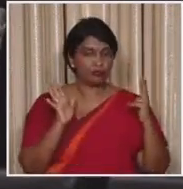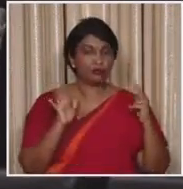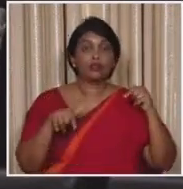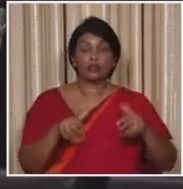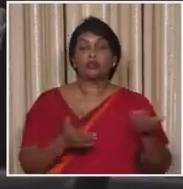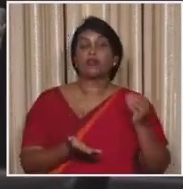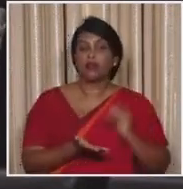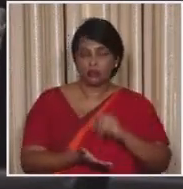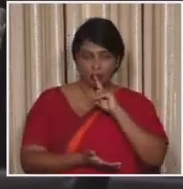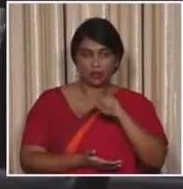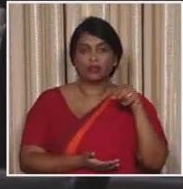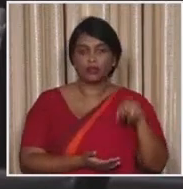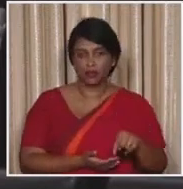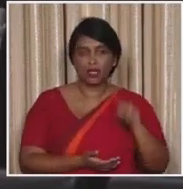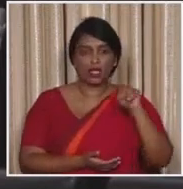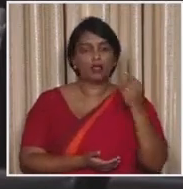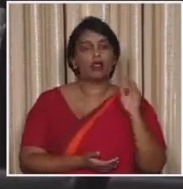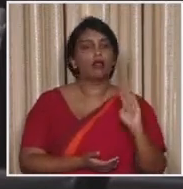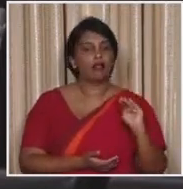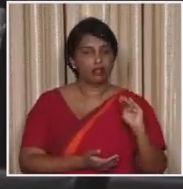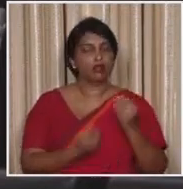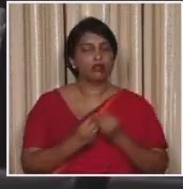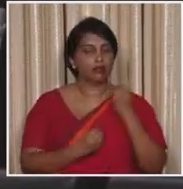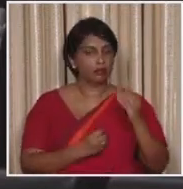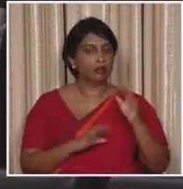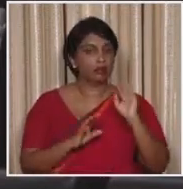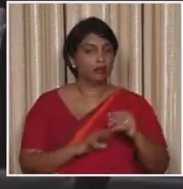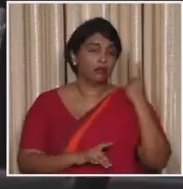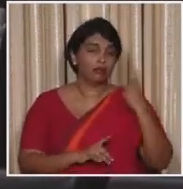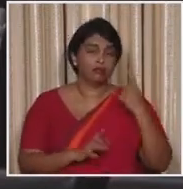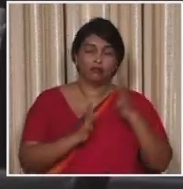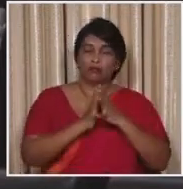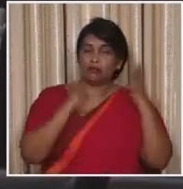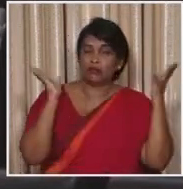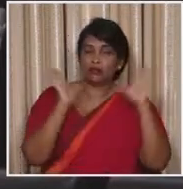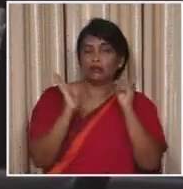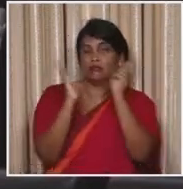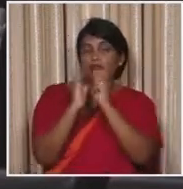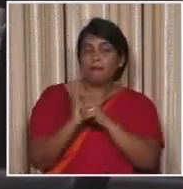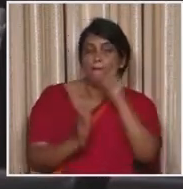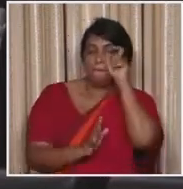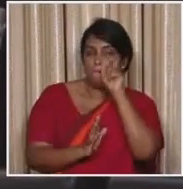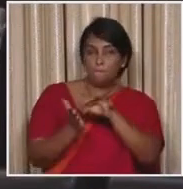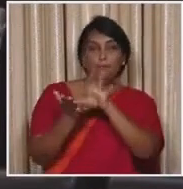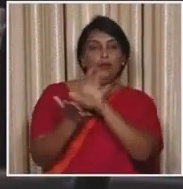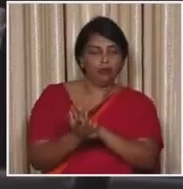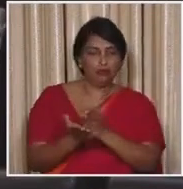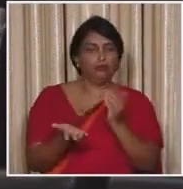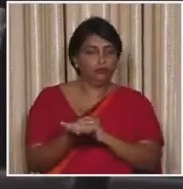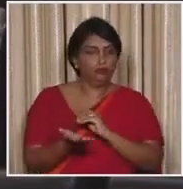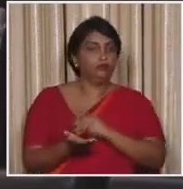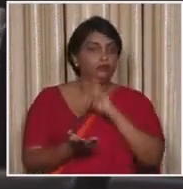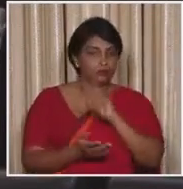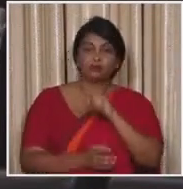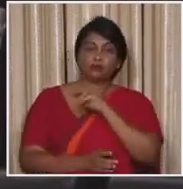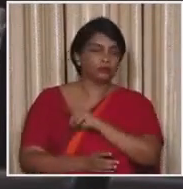முடியாத காரியமாக உள்ளது. எனினும் அந்த முறைமையை விரைவுபடுத்துவதற்காக அவர்களுடன் மீண்டும் பேச்சுவார்த்தை நடத்த முடியும். அது தொடர்பில் நாம்